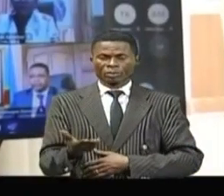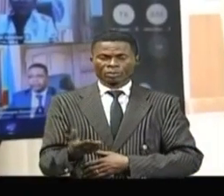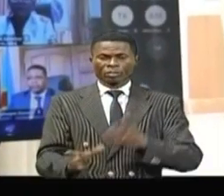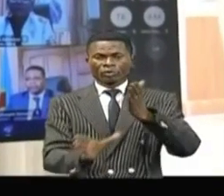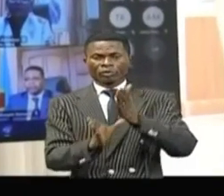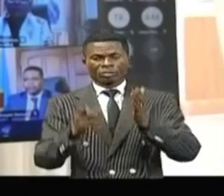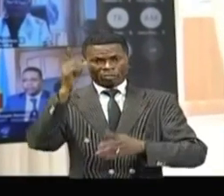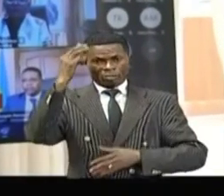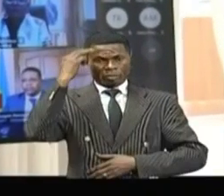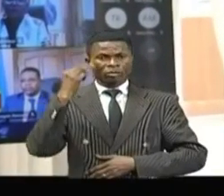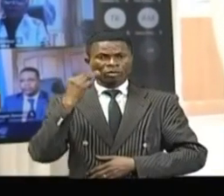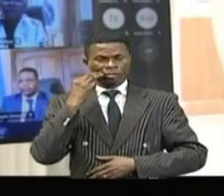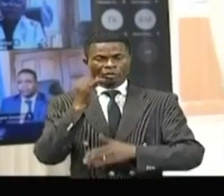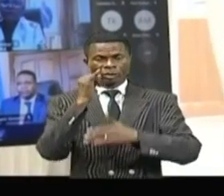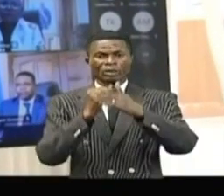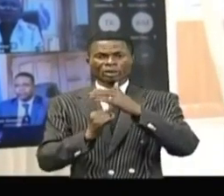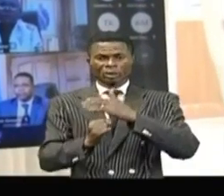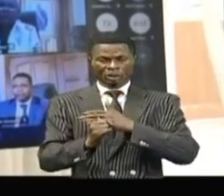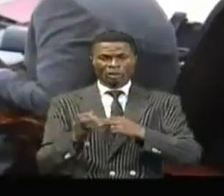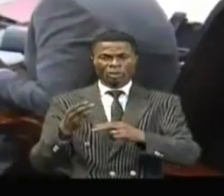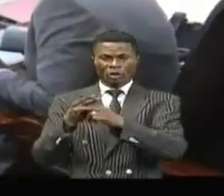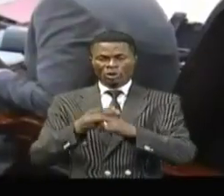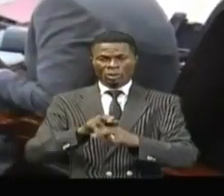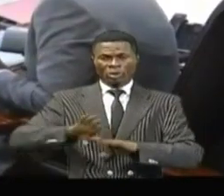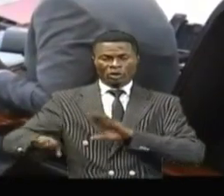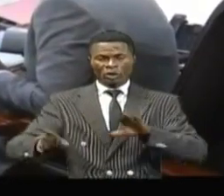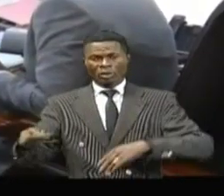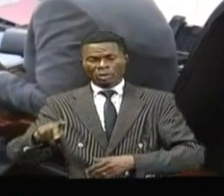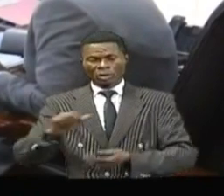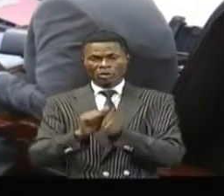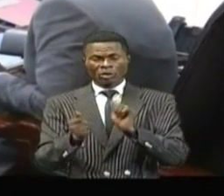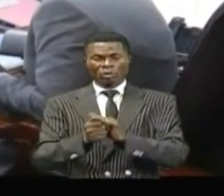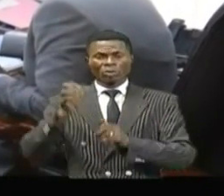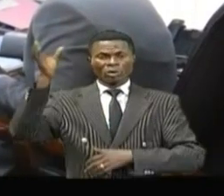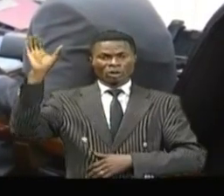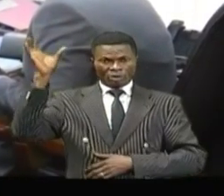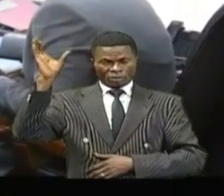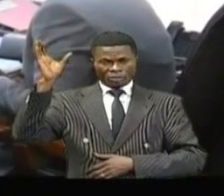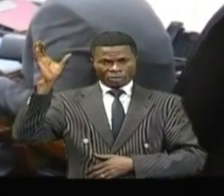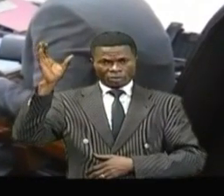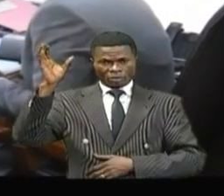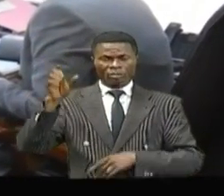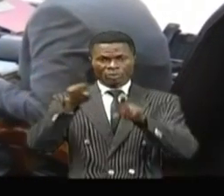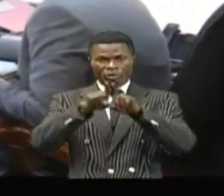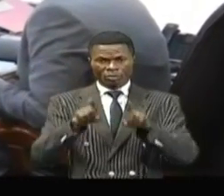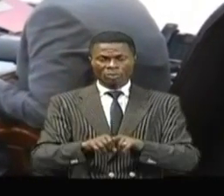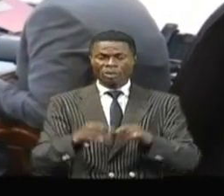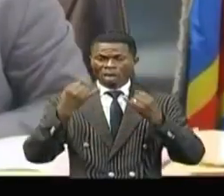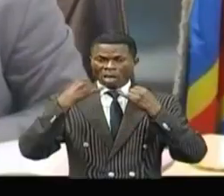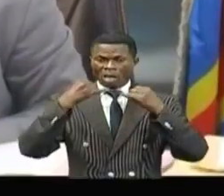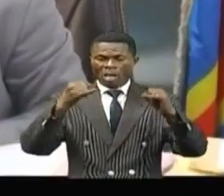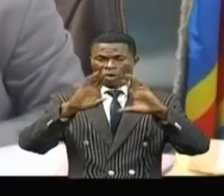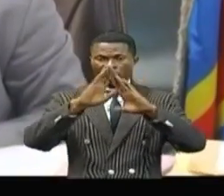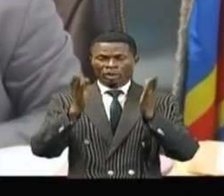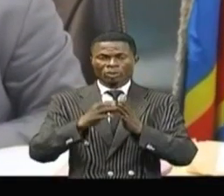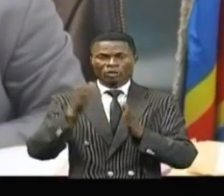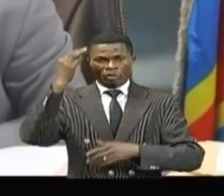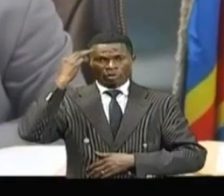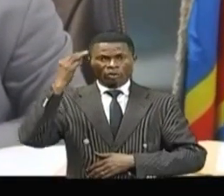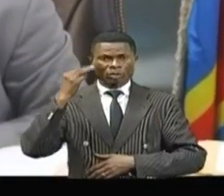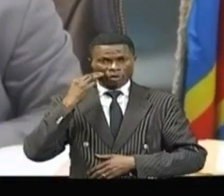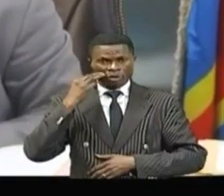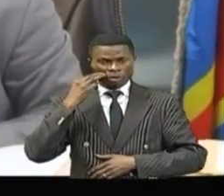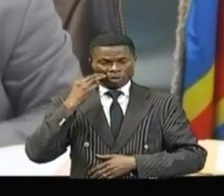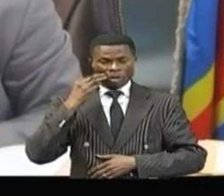vice-premier ministre, ministre de l'Intérieur, Sécurité, Décentralisation et Affaires coutumières, a aussi informé le Conseil que sur